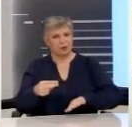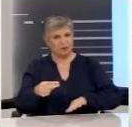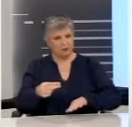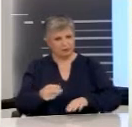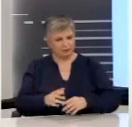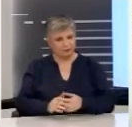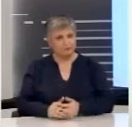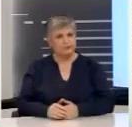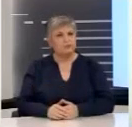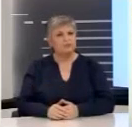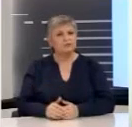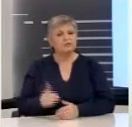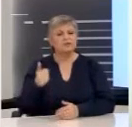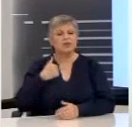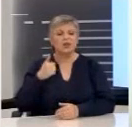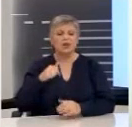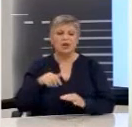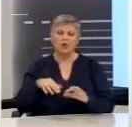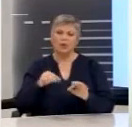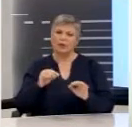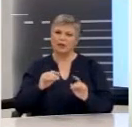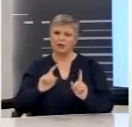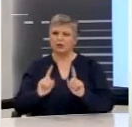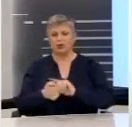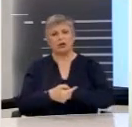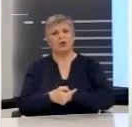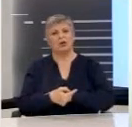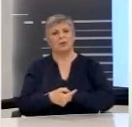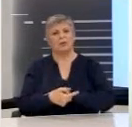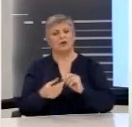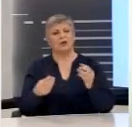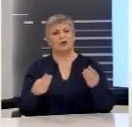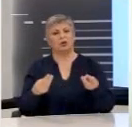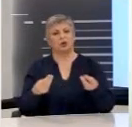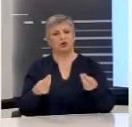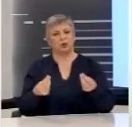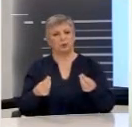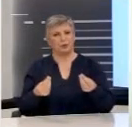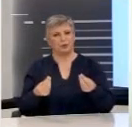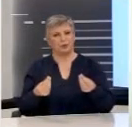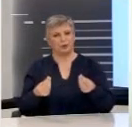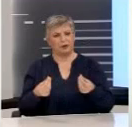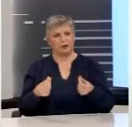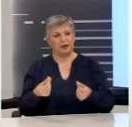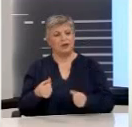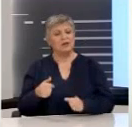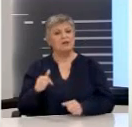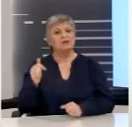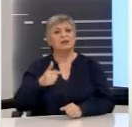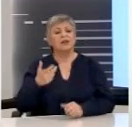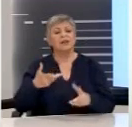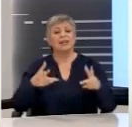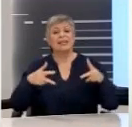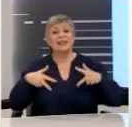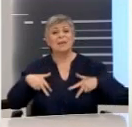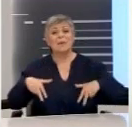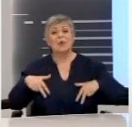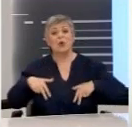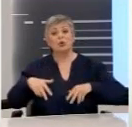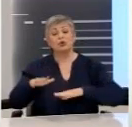Εγώ θα ξεκινήσω λίγο ανάποδα. Να δούμε αν πράγματι αυτό που έκανε ο Υπουργός Εθνικής